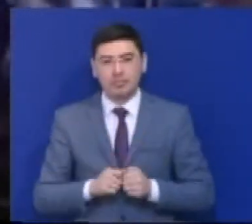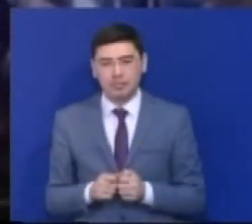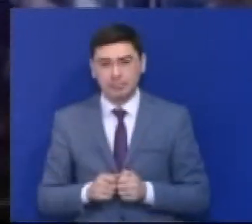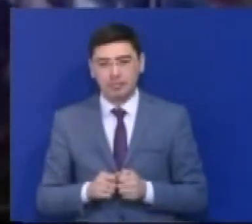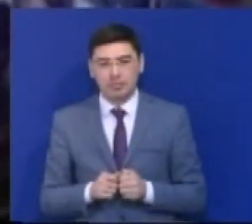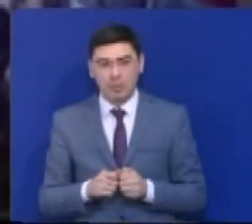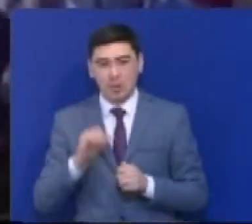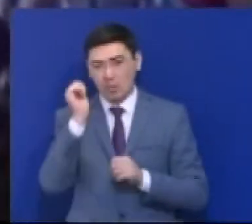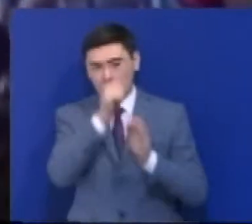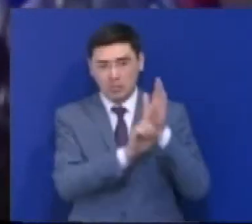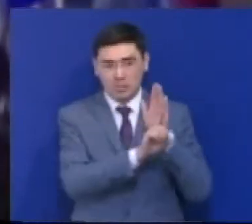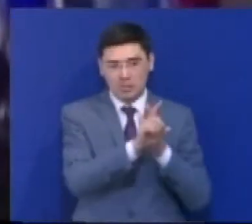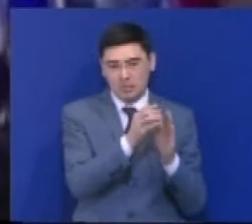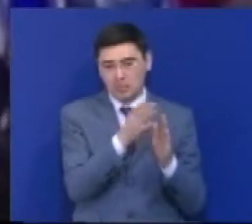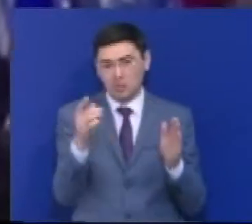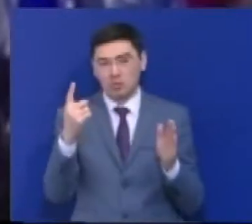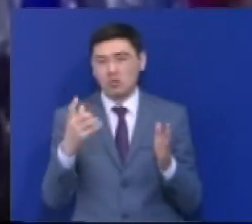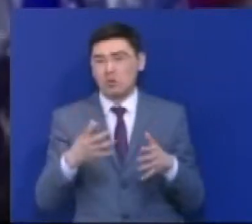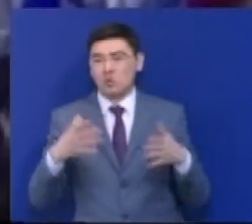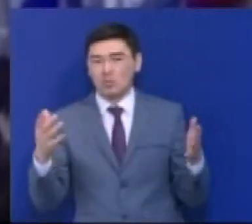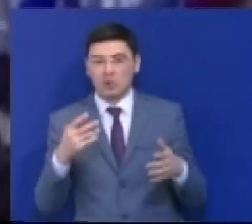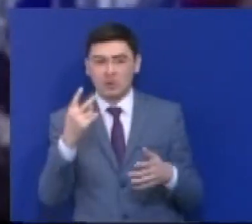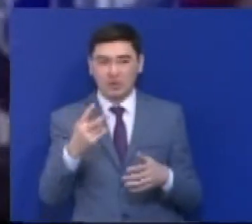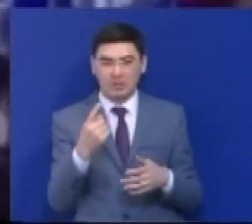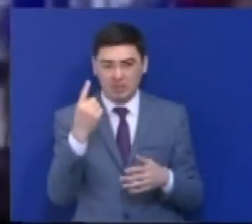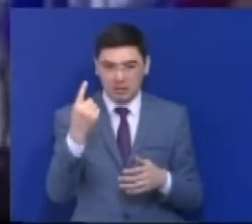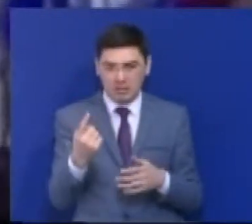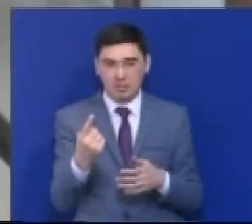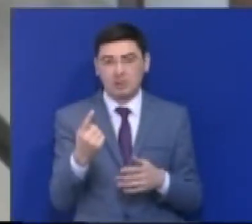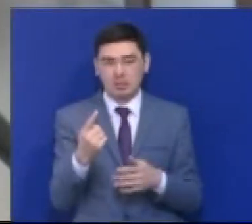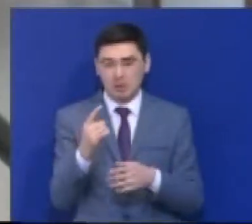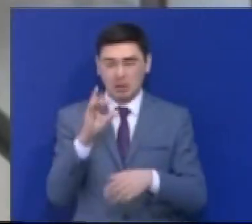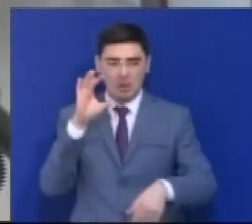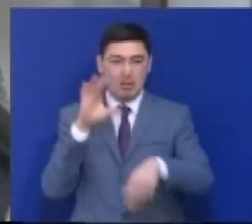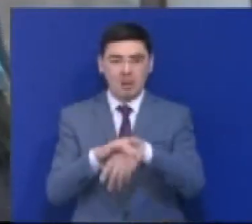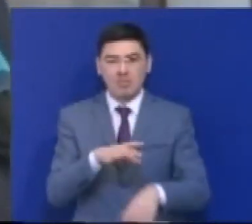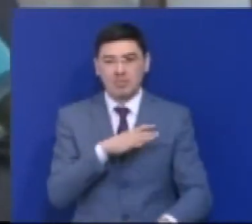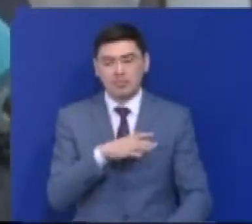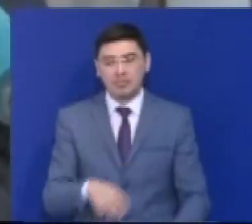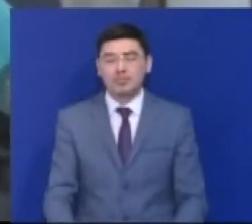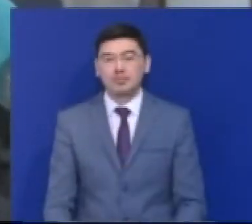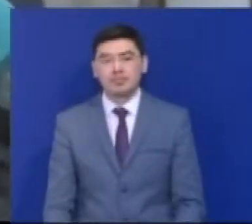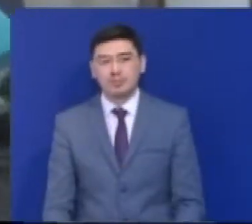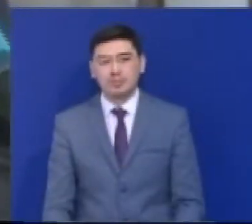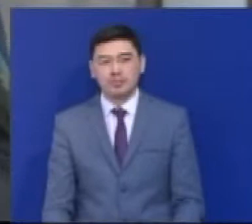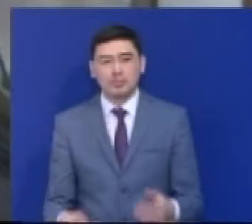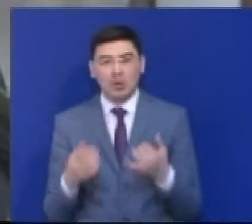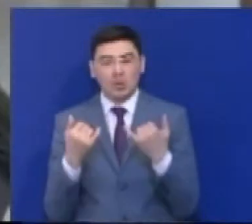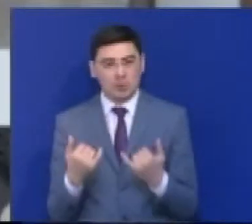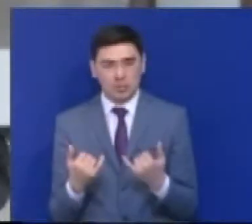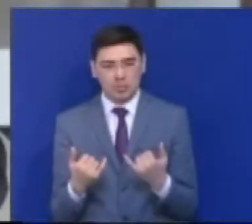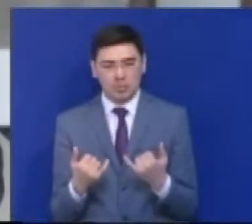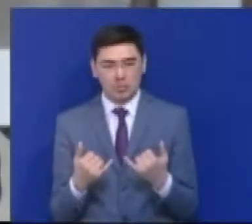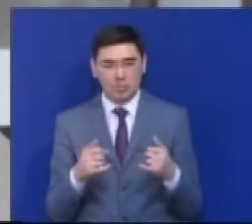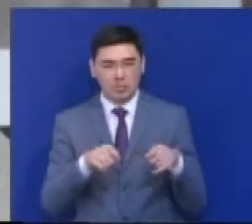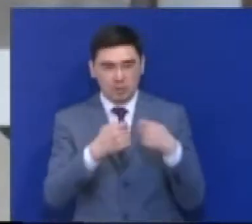Жыл басынан тіркелген 100-ден астам ұрлықтың 21-ін ашуғана мүмкін болған. На сегодняшний день в связи со сложившейся криминальной